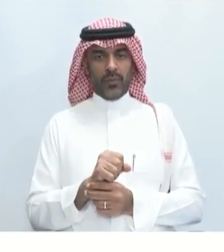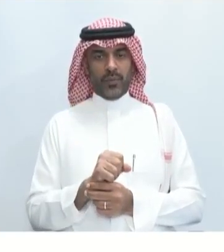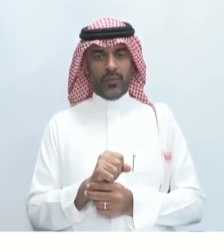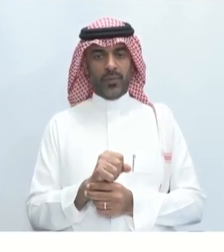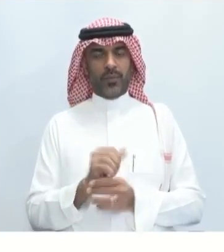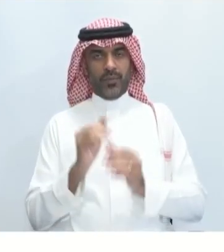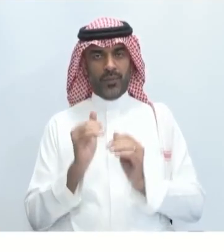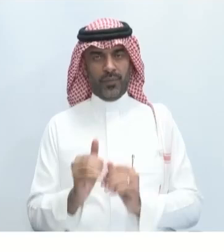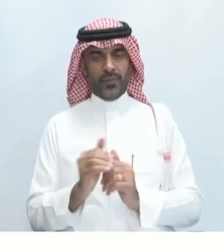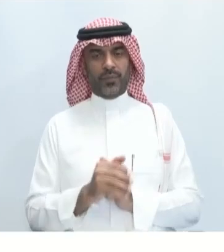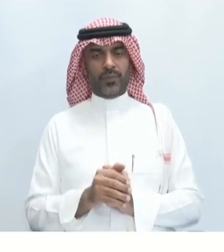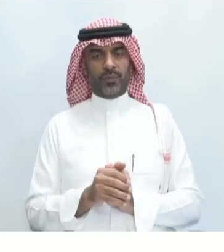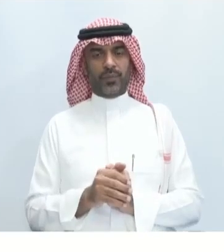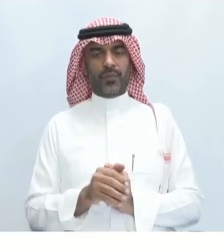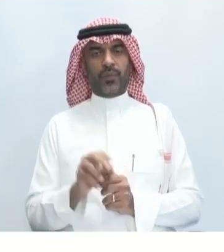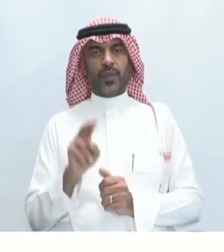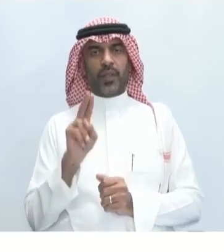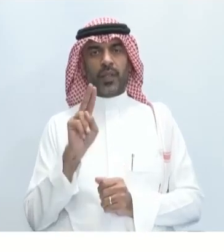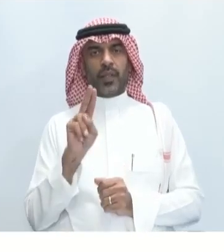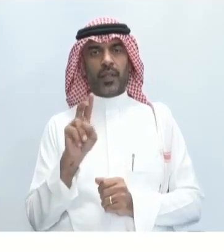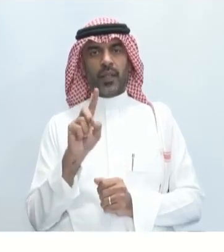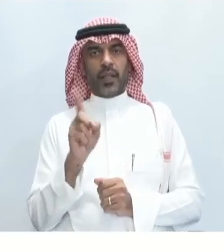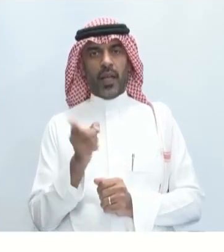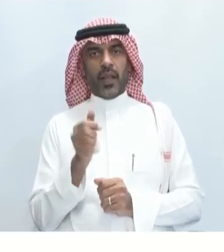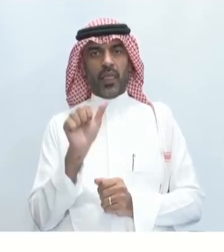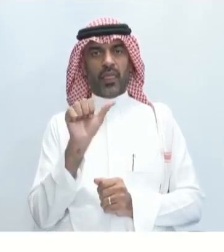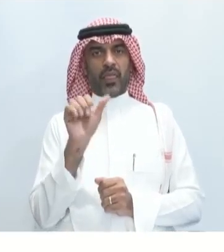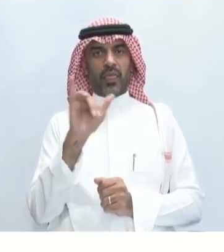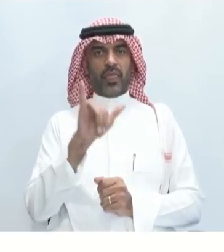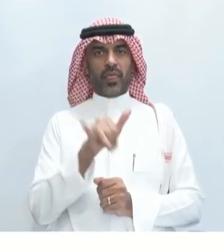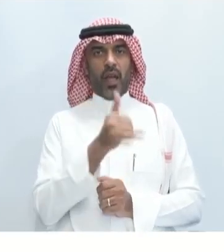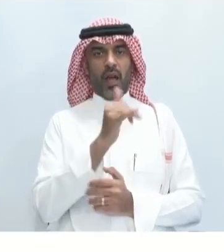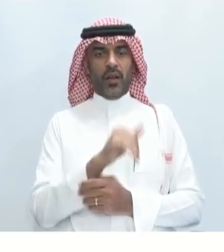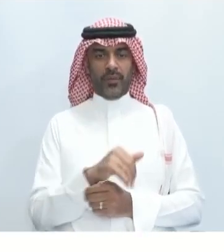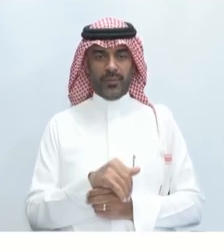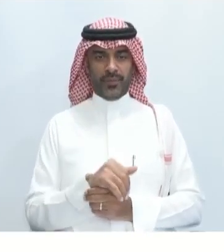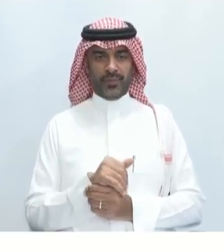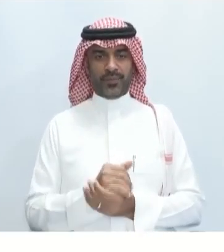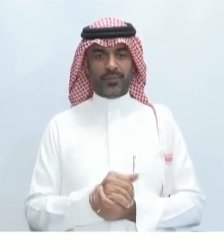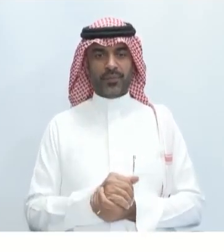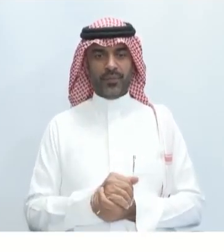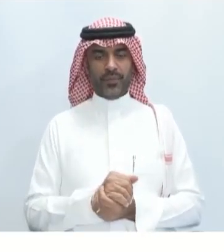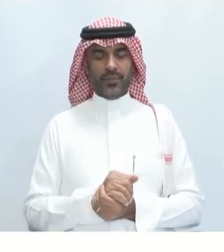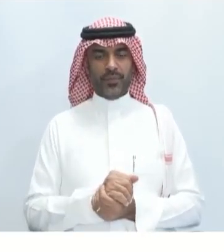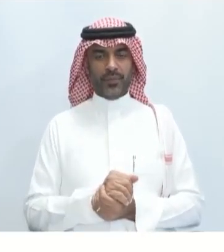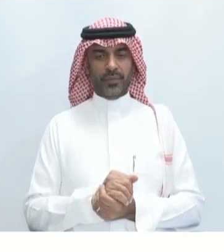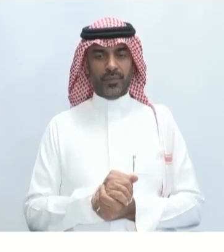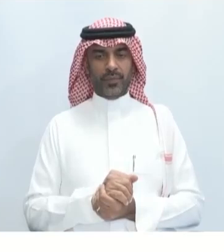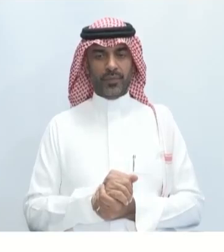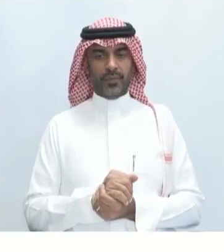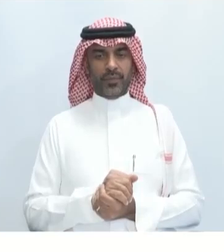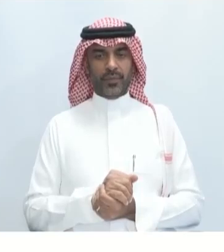قال الله تعالى ولن ترضى عنك اليهود ولا النصارى حتى تتبع ملتهم